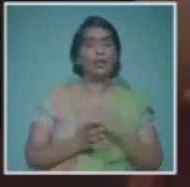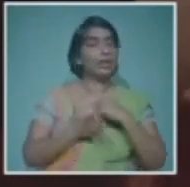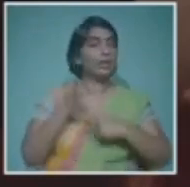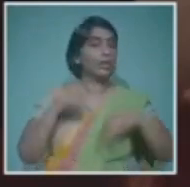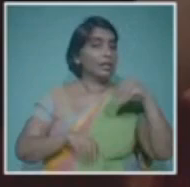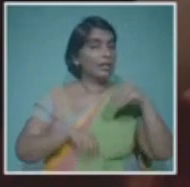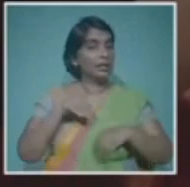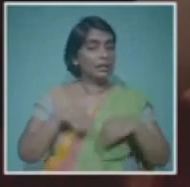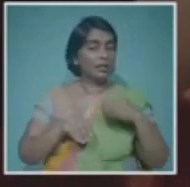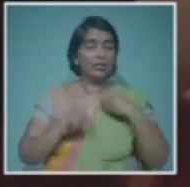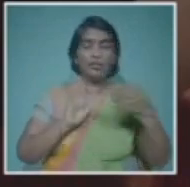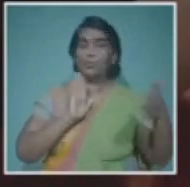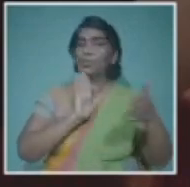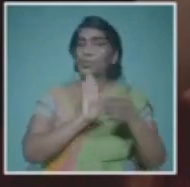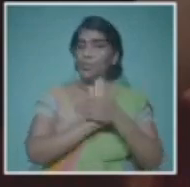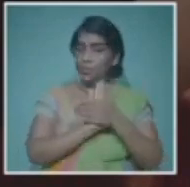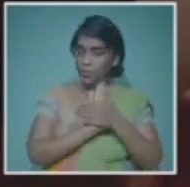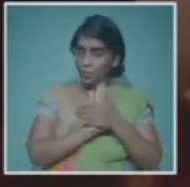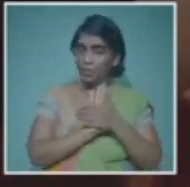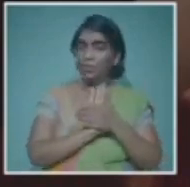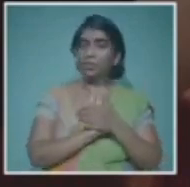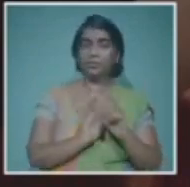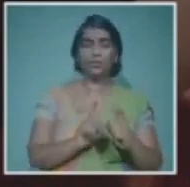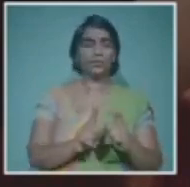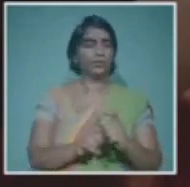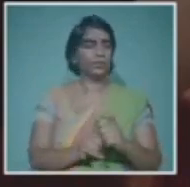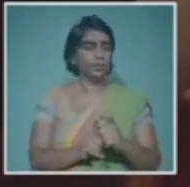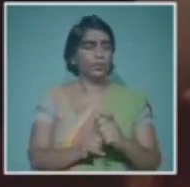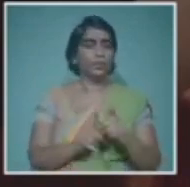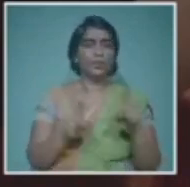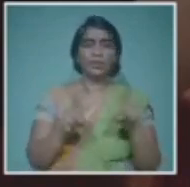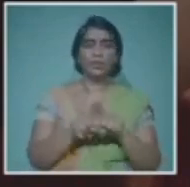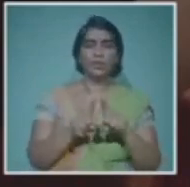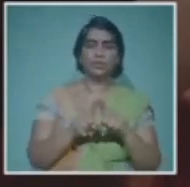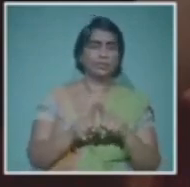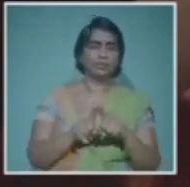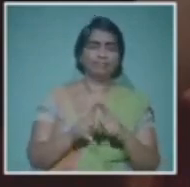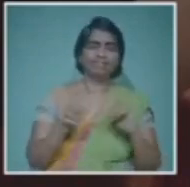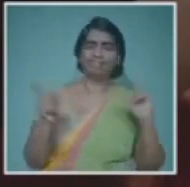දේශපාලන සමගිය උච්චතම විදිහට අසමගි වී